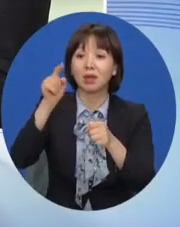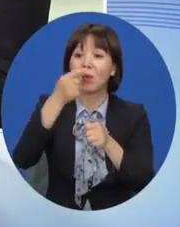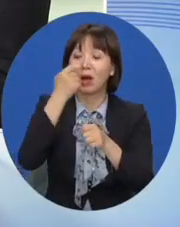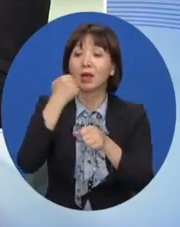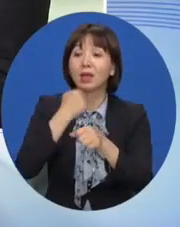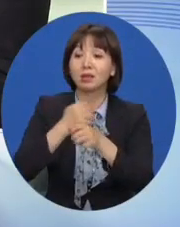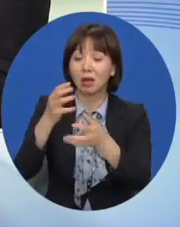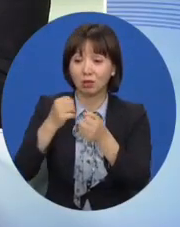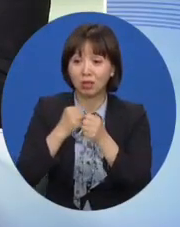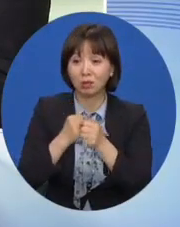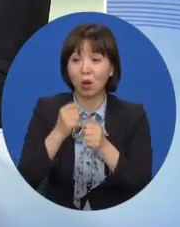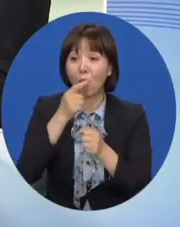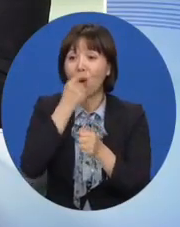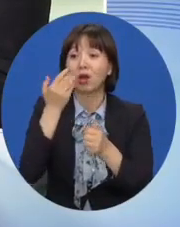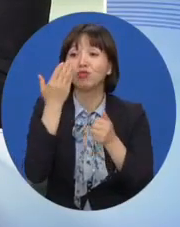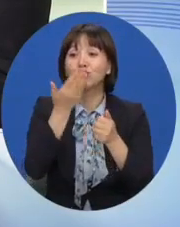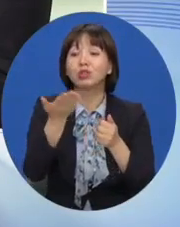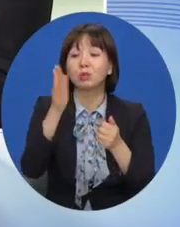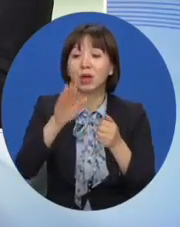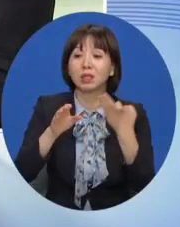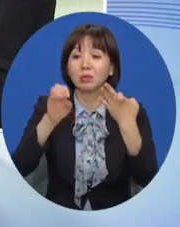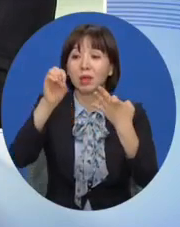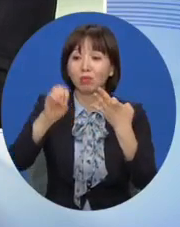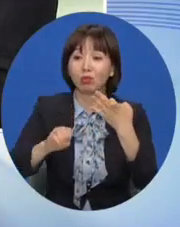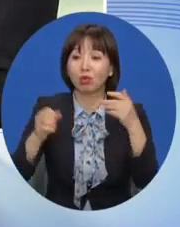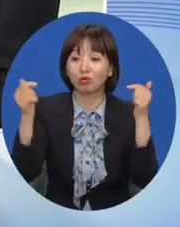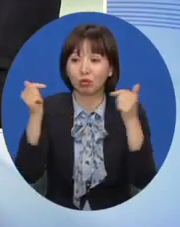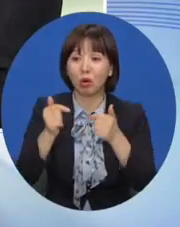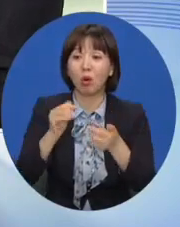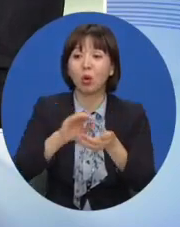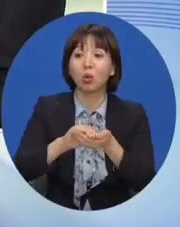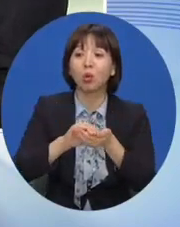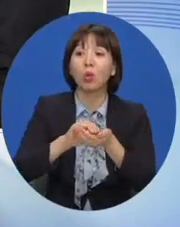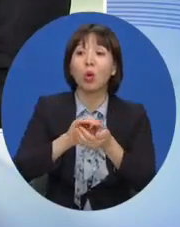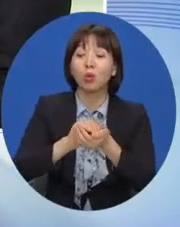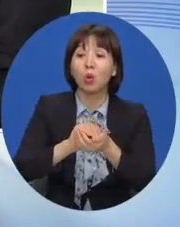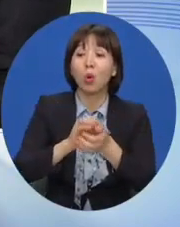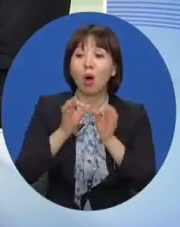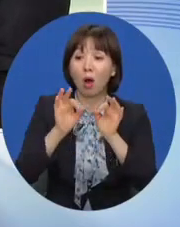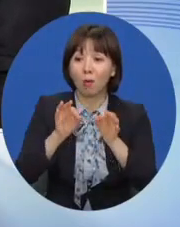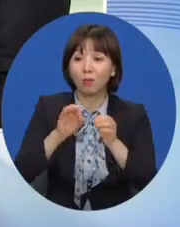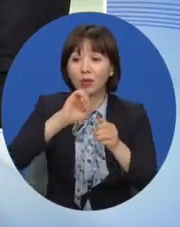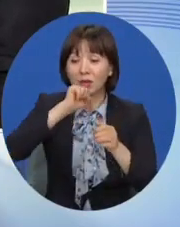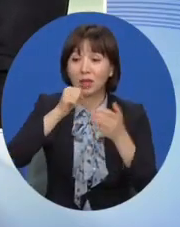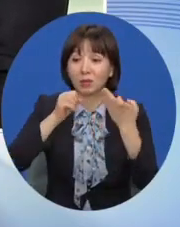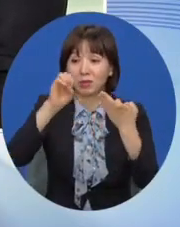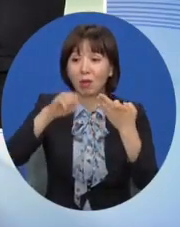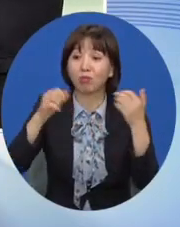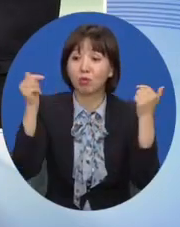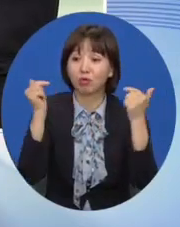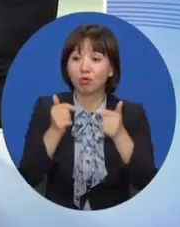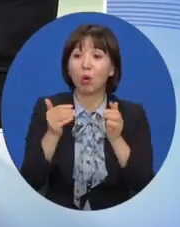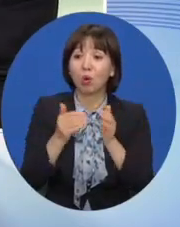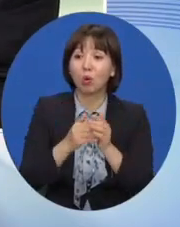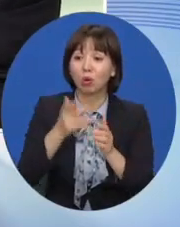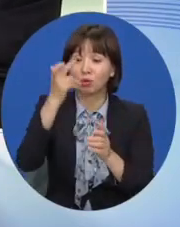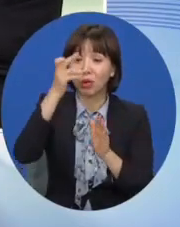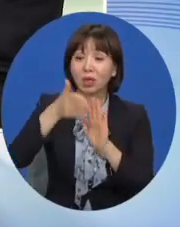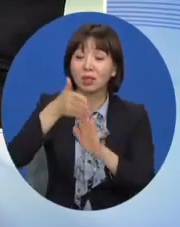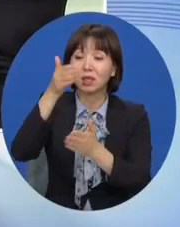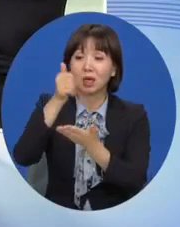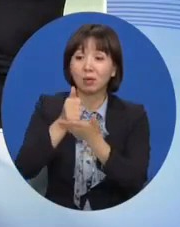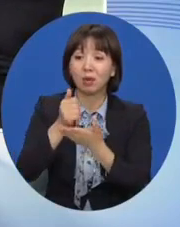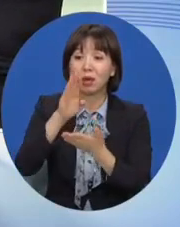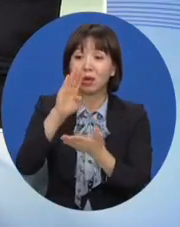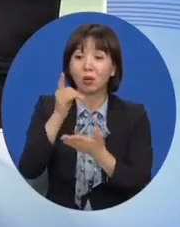그럼 확인해서 예. 다음에 주면 되지만 예. 14% 줄었더라고요. 농업 예산인데 14%가 줄었고요. 우선 그 최명원 시장께서는 봉양